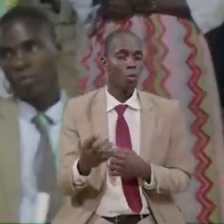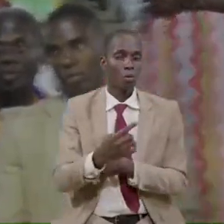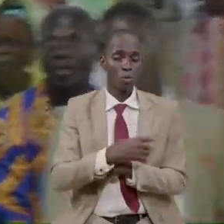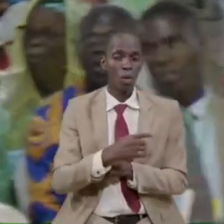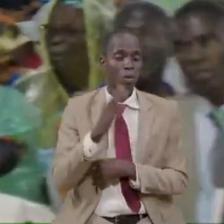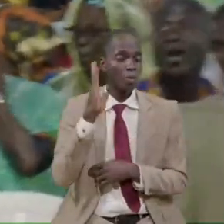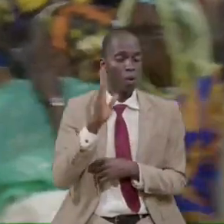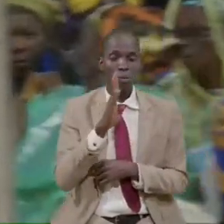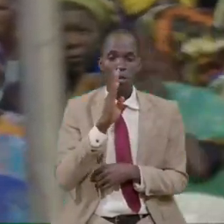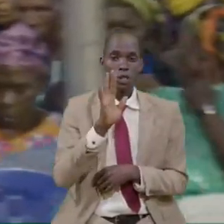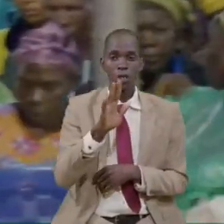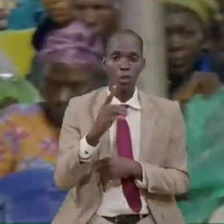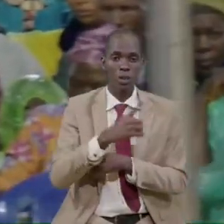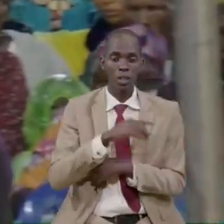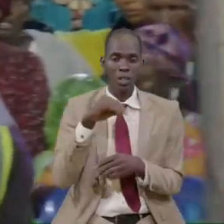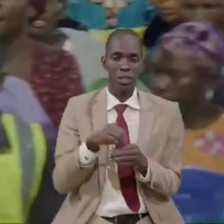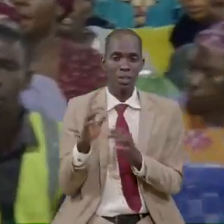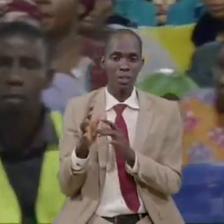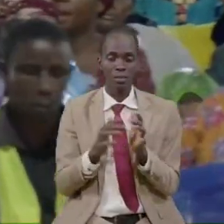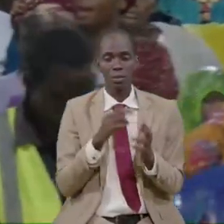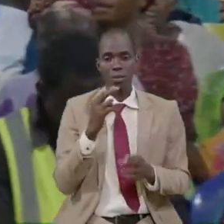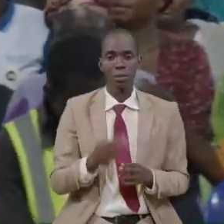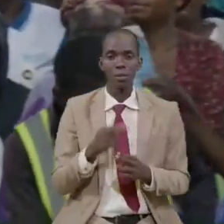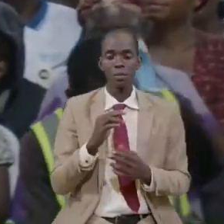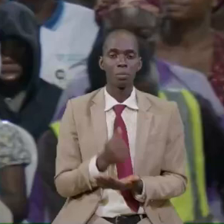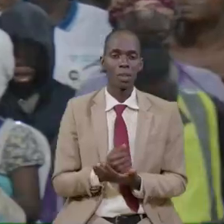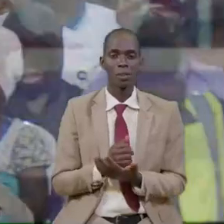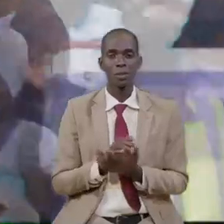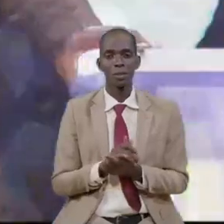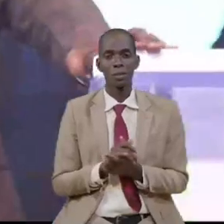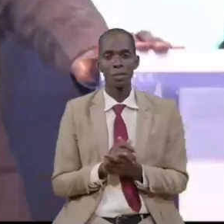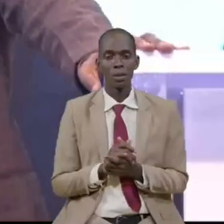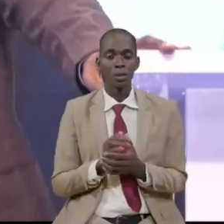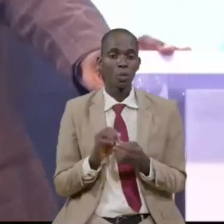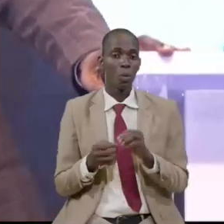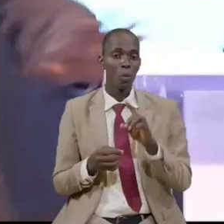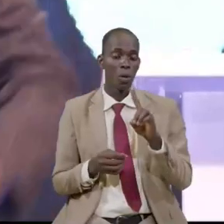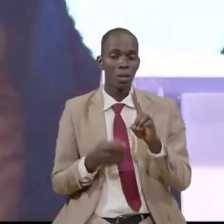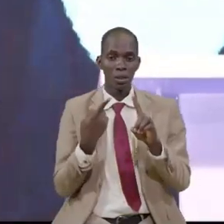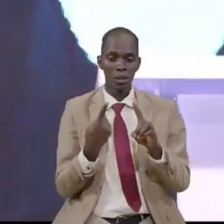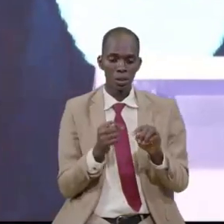au nom de Jésus-Christ. Numéro 1, c'est le transfert